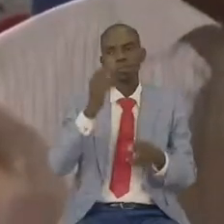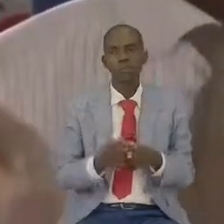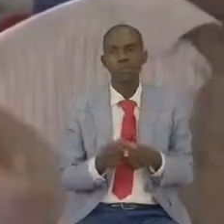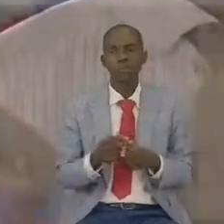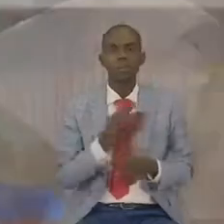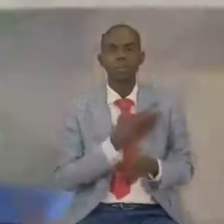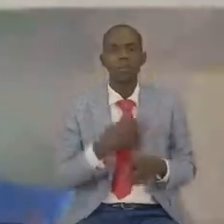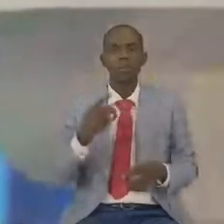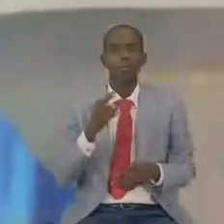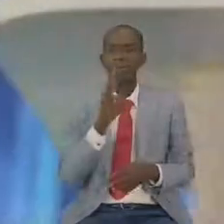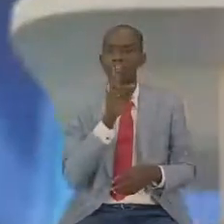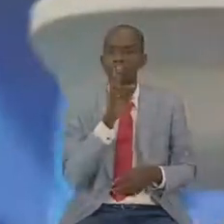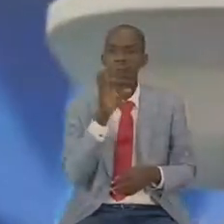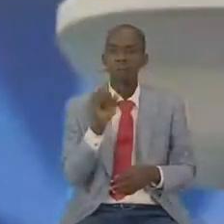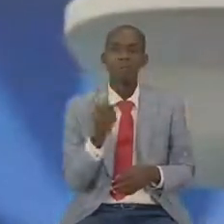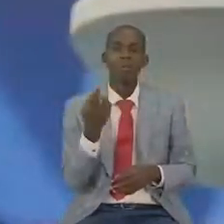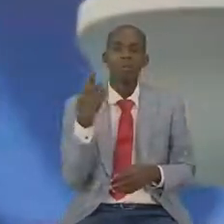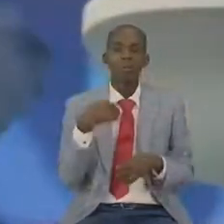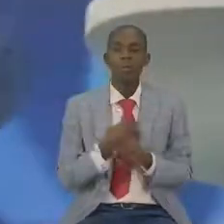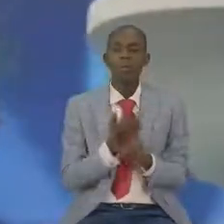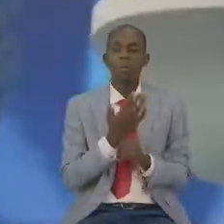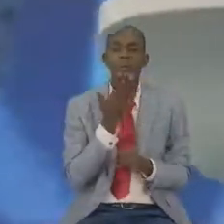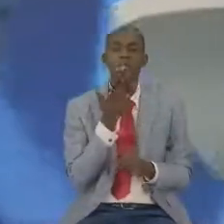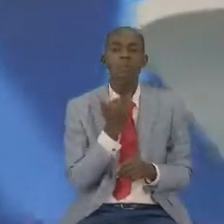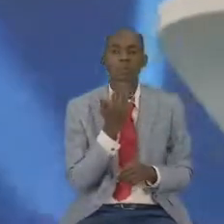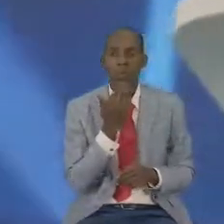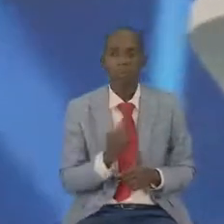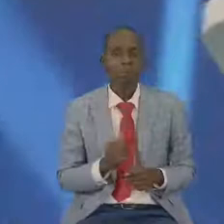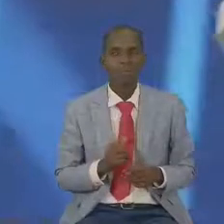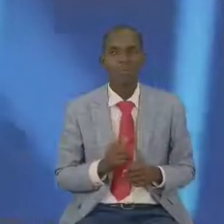l'eau devint douce. Ce n'est